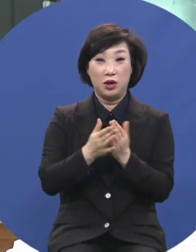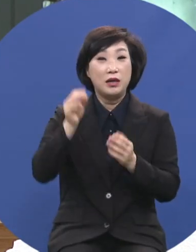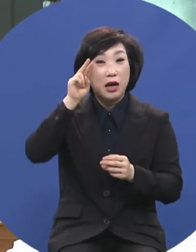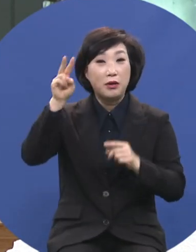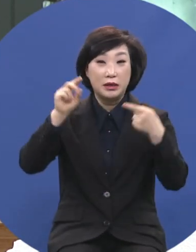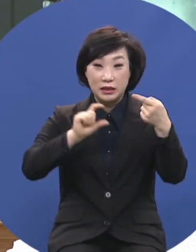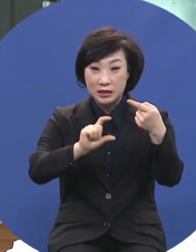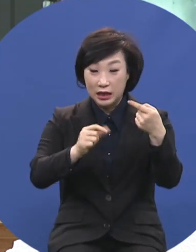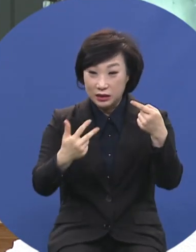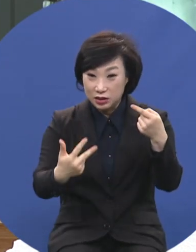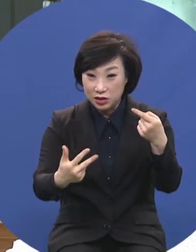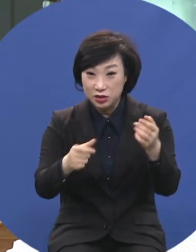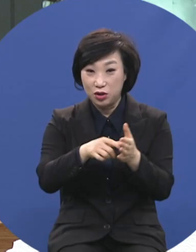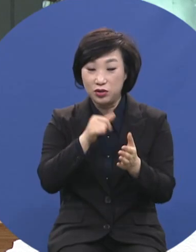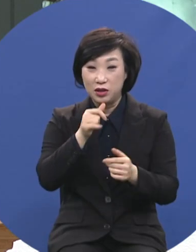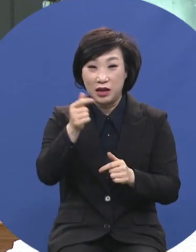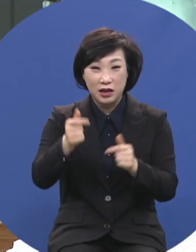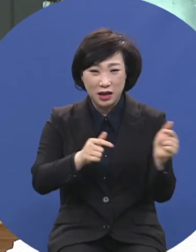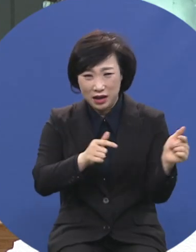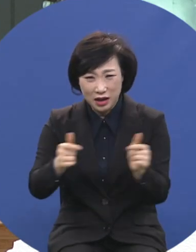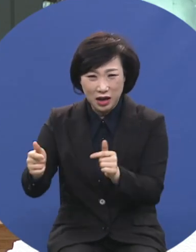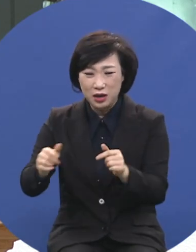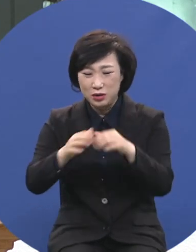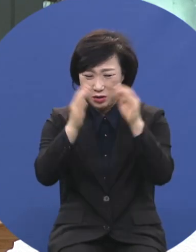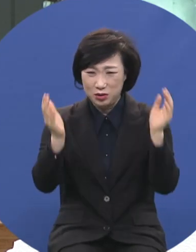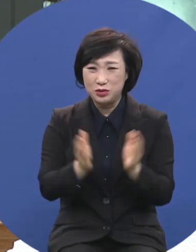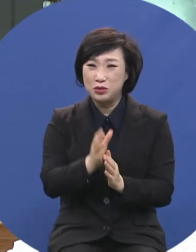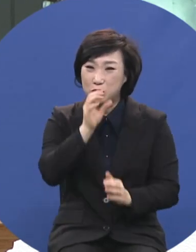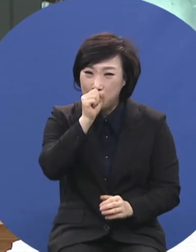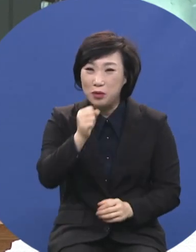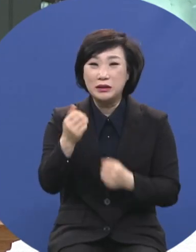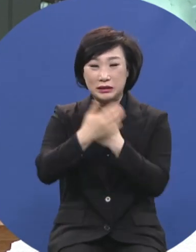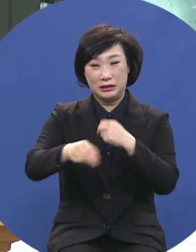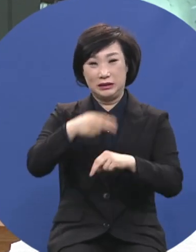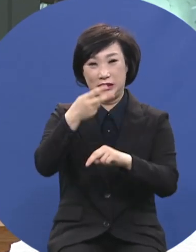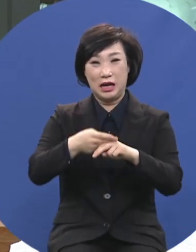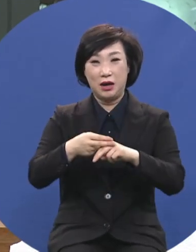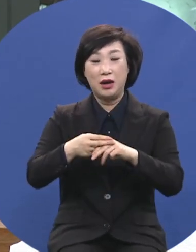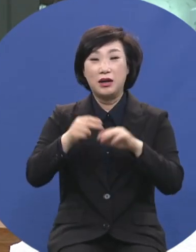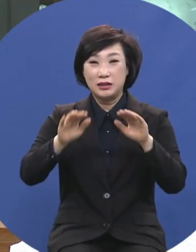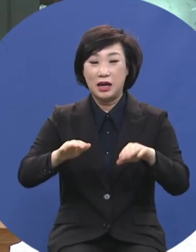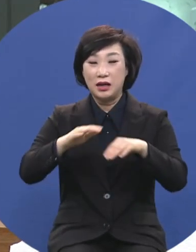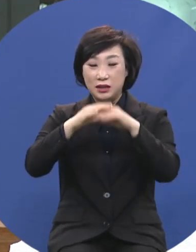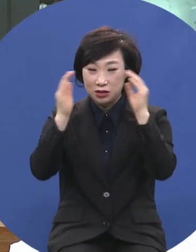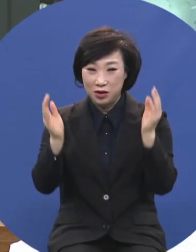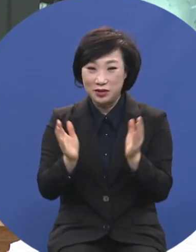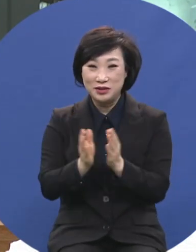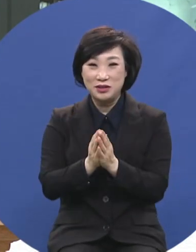7절에 각양 좋은 은사와 온전한 선물이 다